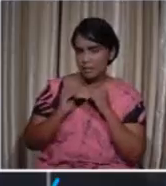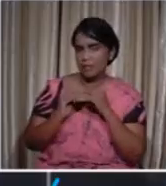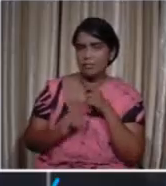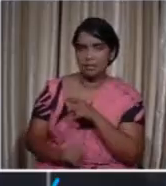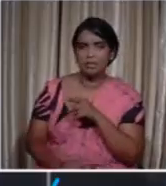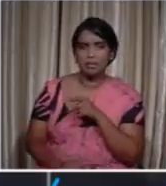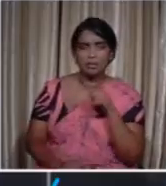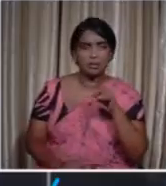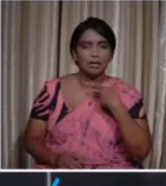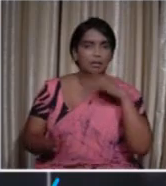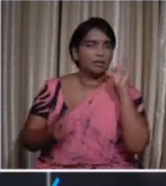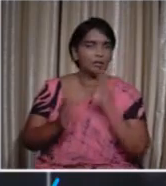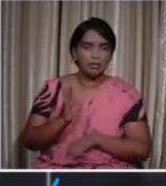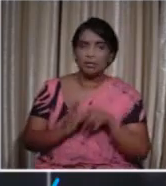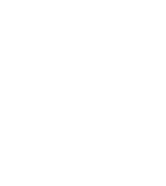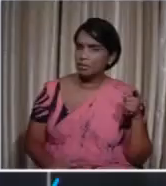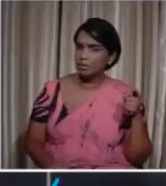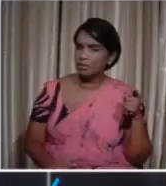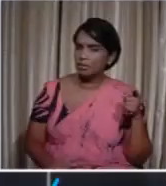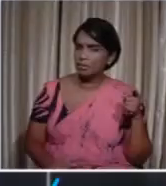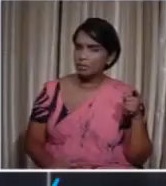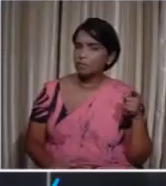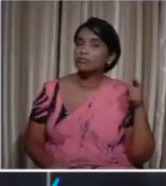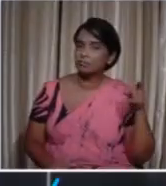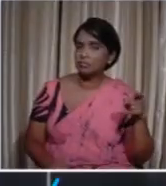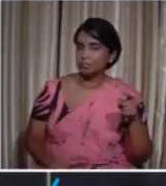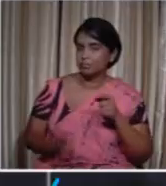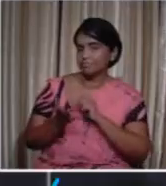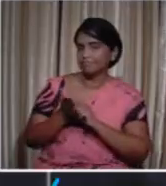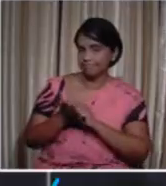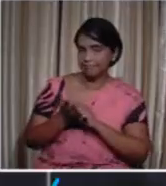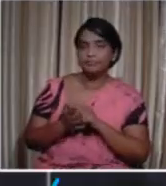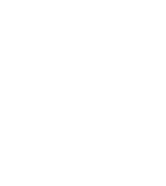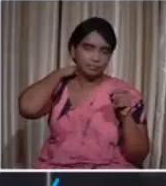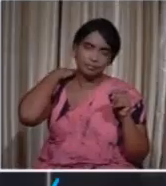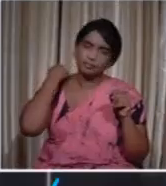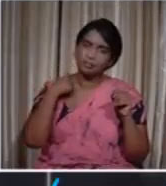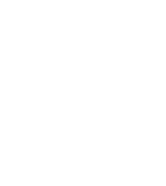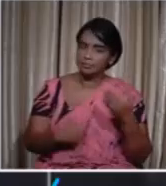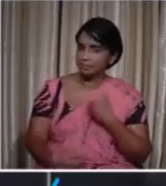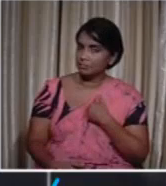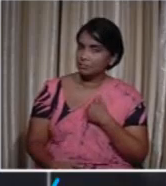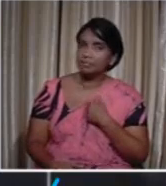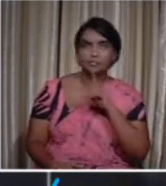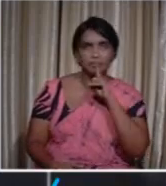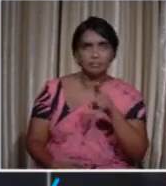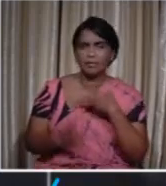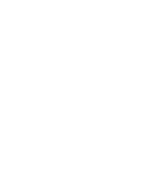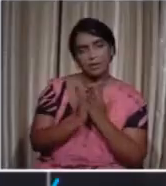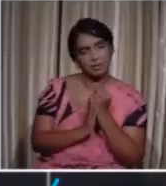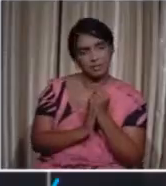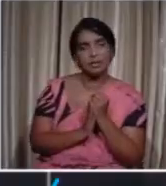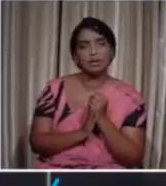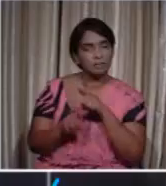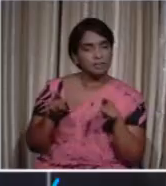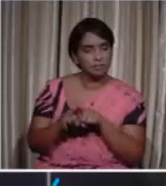ඒ නිසා මේක ඉවත් කරන්න කොහොමද එයාගේ විරුද්ධත්වය එතනදී ලියාගන්න කියලා. ඒ කියන්නේ ඉතින් මම කියන්නේ එහෙම අයිතියක් නැහැ කියලා.